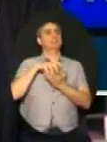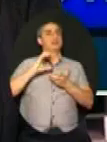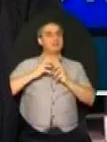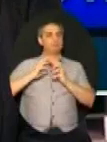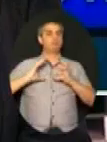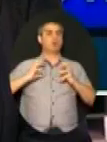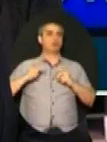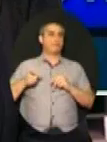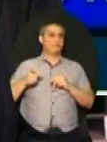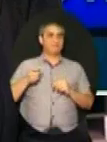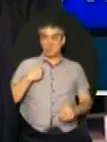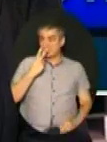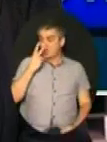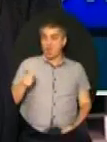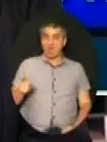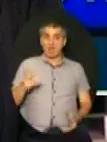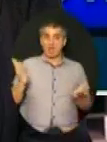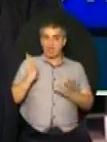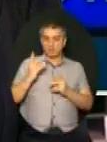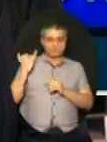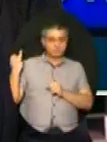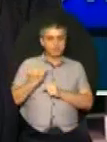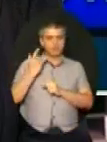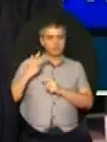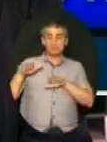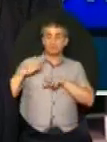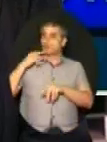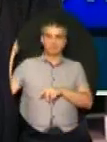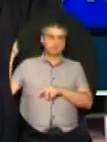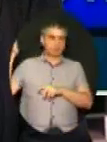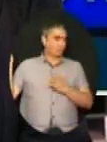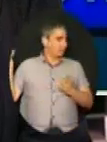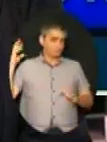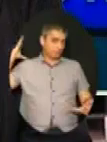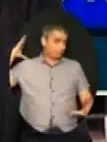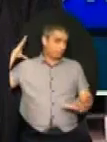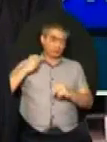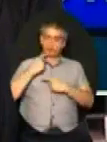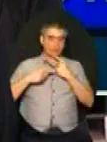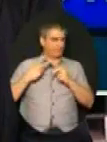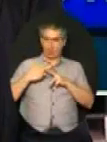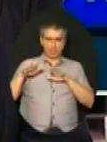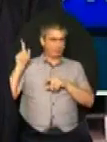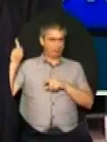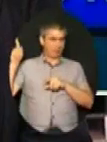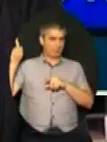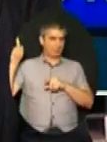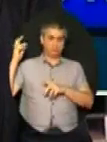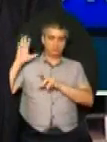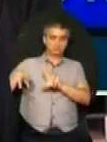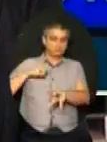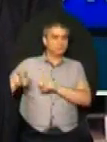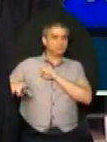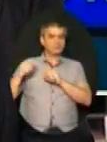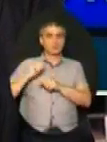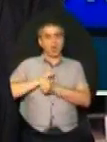קיבוצים, מושבים. כשאני רואה איך בשיטתיות ממשלת ישראל, אגב, לאורך השנים, ולא רק הממשלה הזו, באה ולוקחת